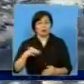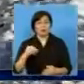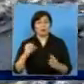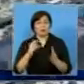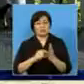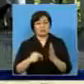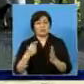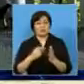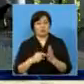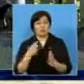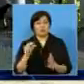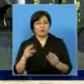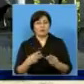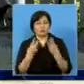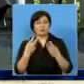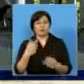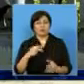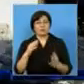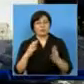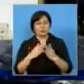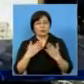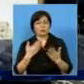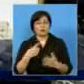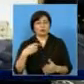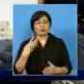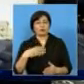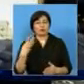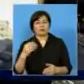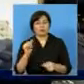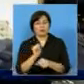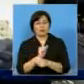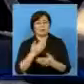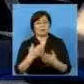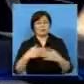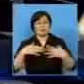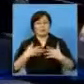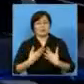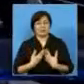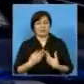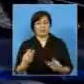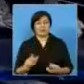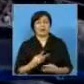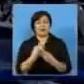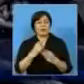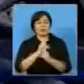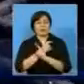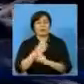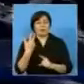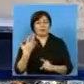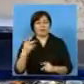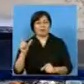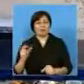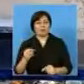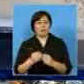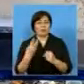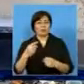707 пожаров, из них 387 в жилом секторе, 147 на транспорте. К сожалению, в огне погибли 5 человек, а еще 15